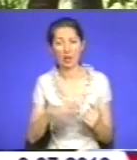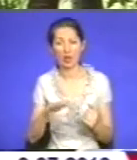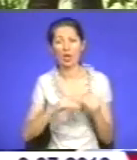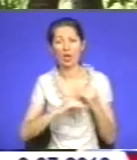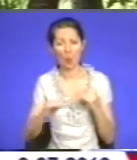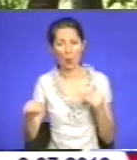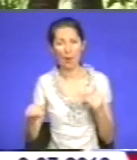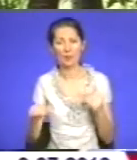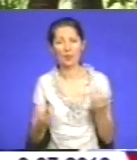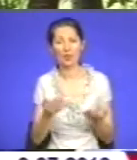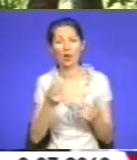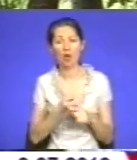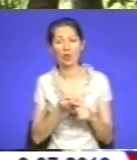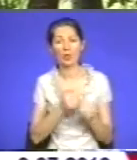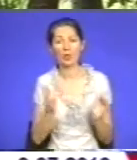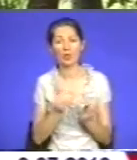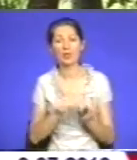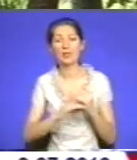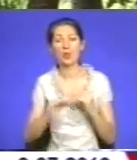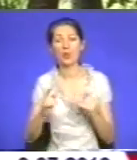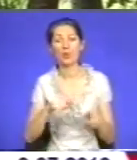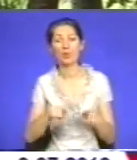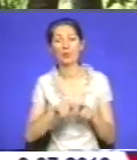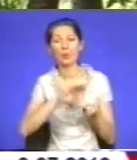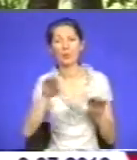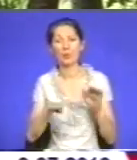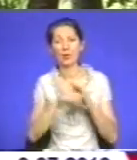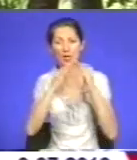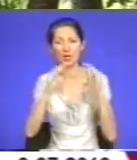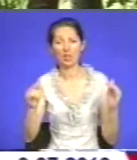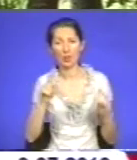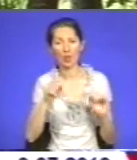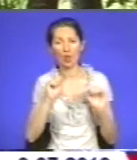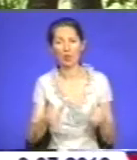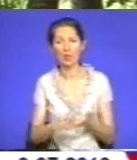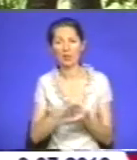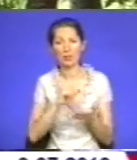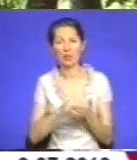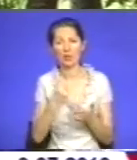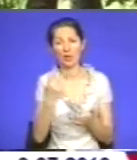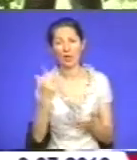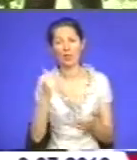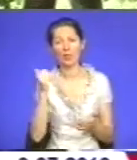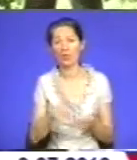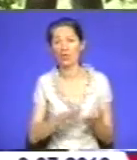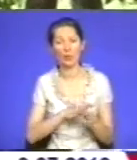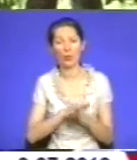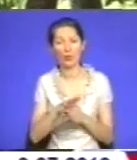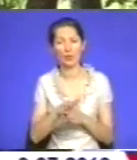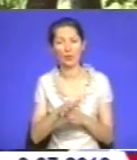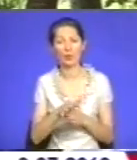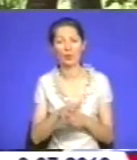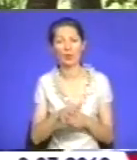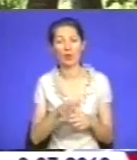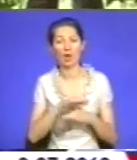якщо картопля зберігається на полі або під накриттям, то її можуть знищити за 2-3 тижні повністю